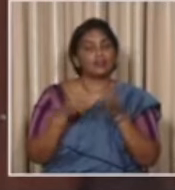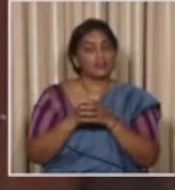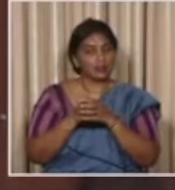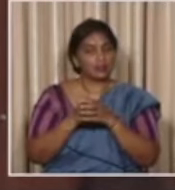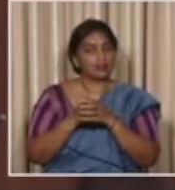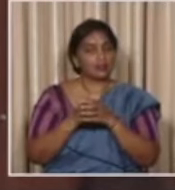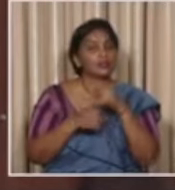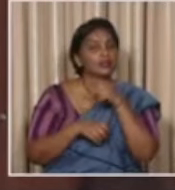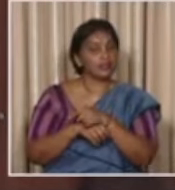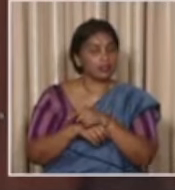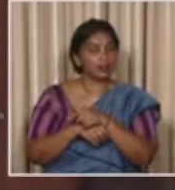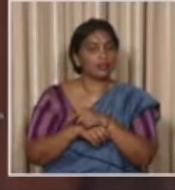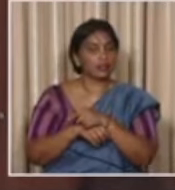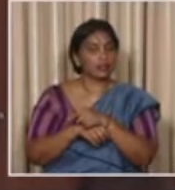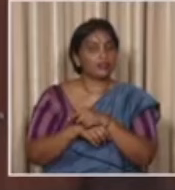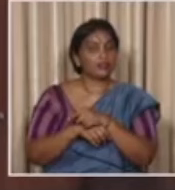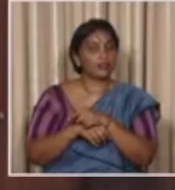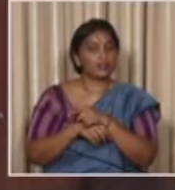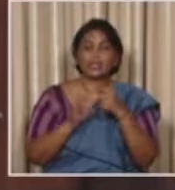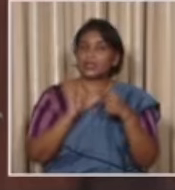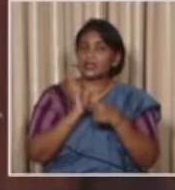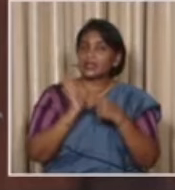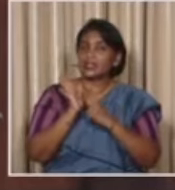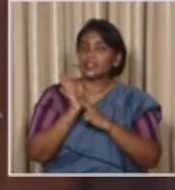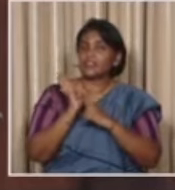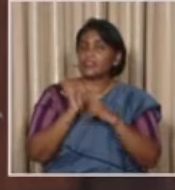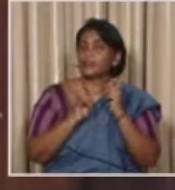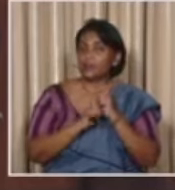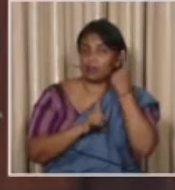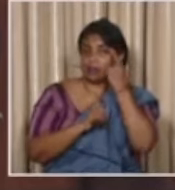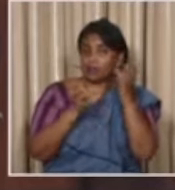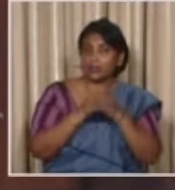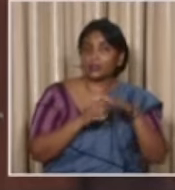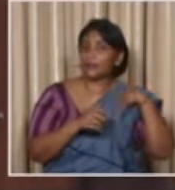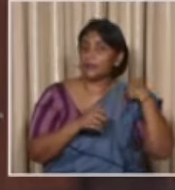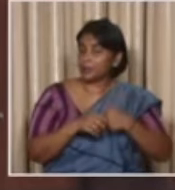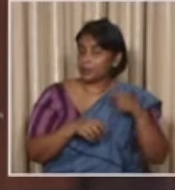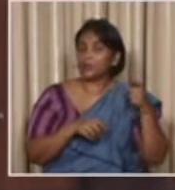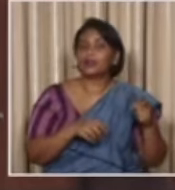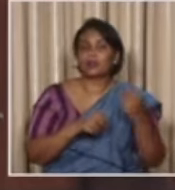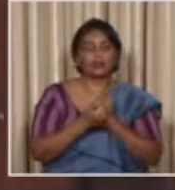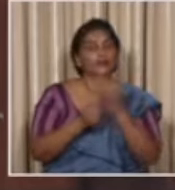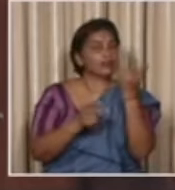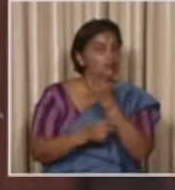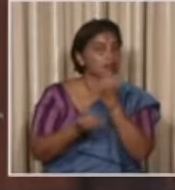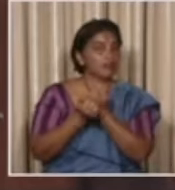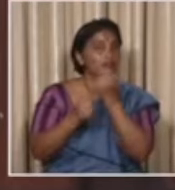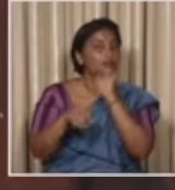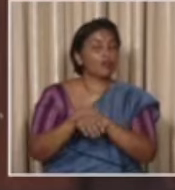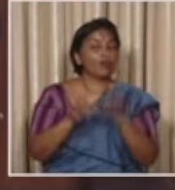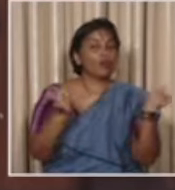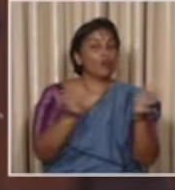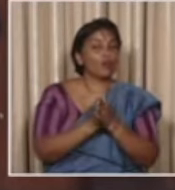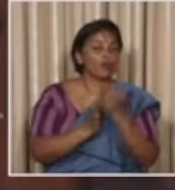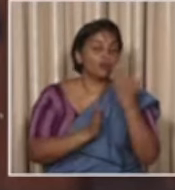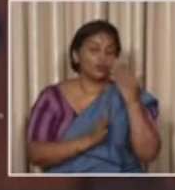හිටියේ. ඒකේ දිව්‍ය සීලන් TMVP පක්ෂයේ බුද්ධිආංශ ප්‍රධානියා. දැන් මෙයාව ඇරස් කරන මේ දෙන්න වැඩ කරලා තියෙන කාගයටද කියලා